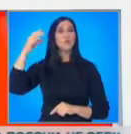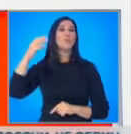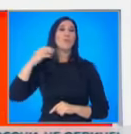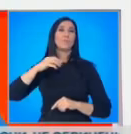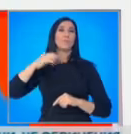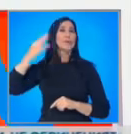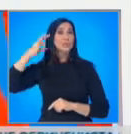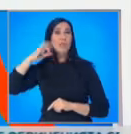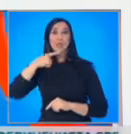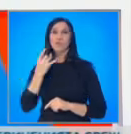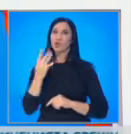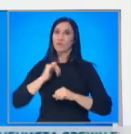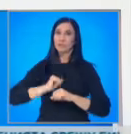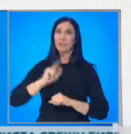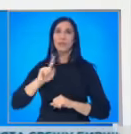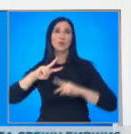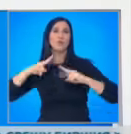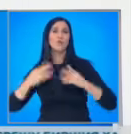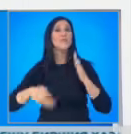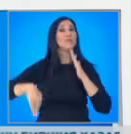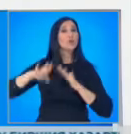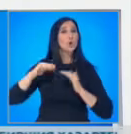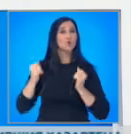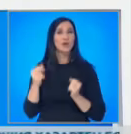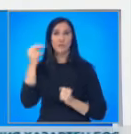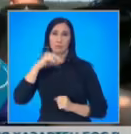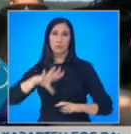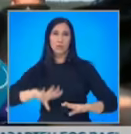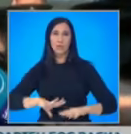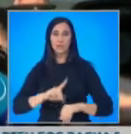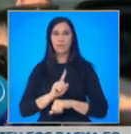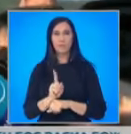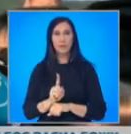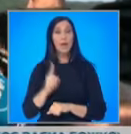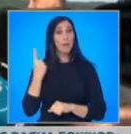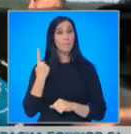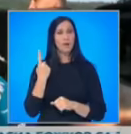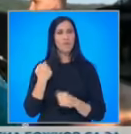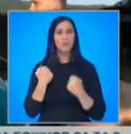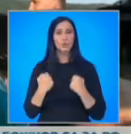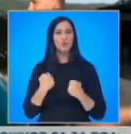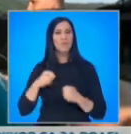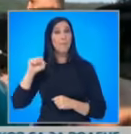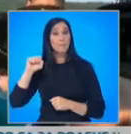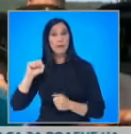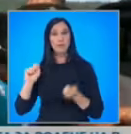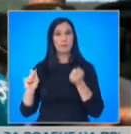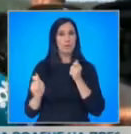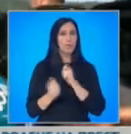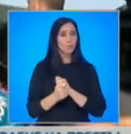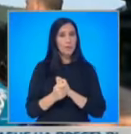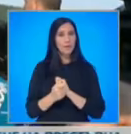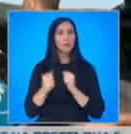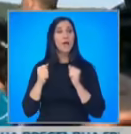новият кабинет трябва да отговори на високите очаквания на българските граждани в момента. Първо очаквам партиите на промяната да